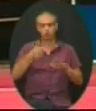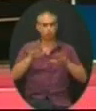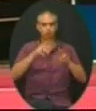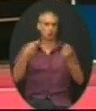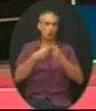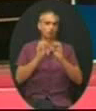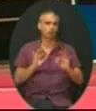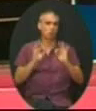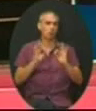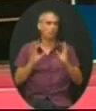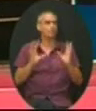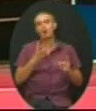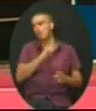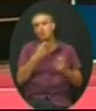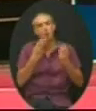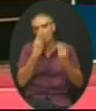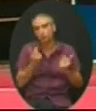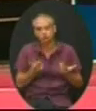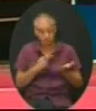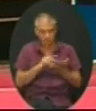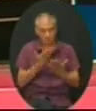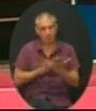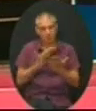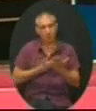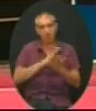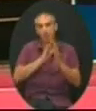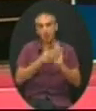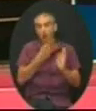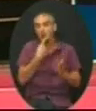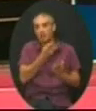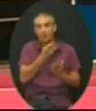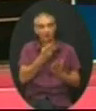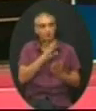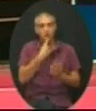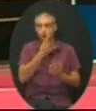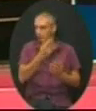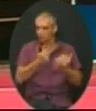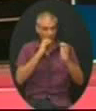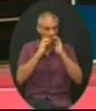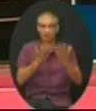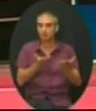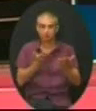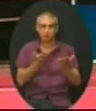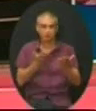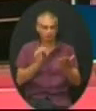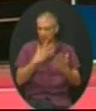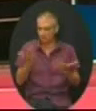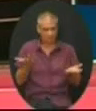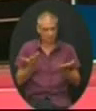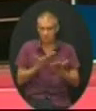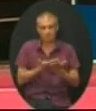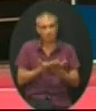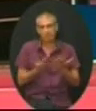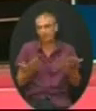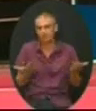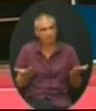חשוד בשום דבר. עכשיו, למה הוא לא חשוד? כי הכל ממוסמך, כל מה שאומר לך, מה שאומר עכשיו התקשורת יעלון, אין לו שום סימוכין בשום